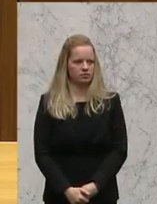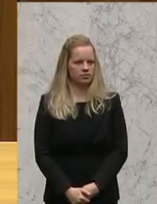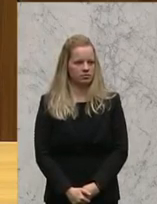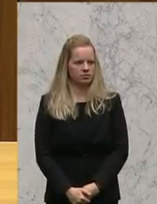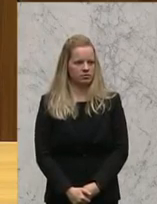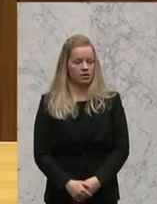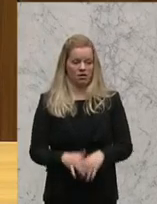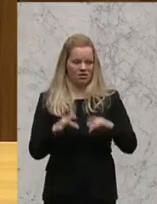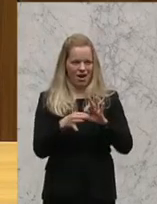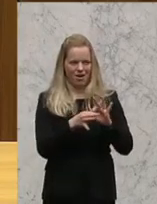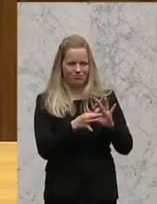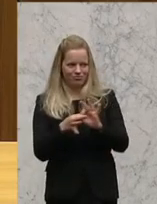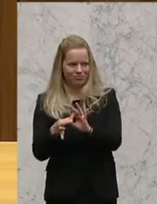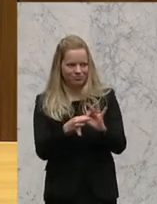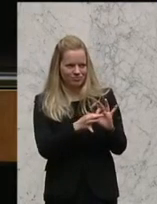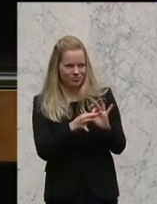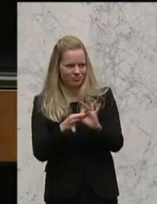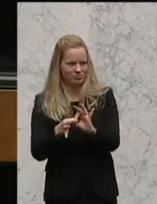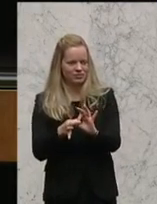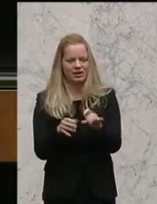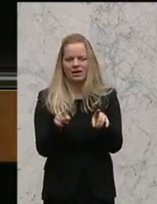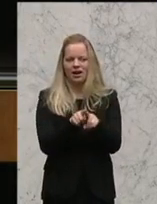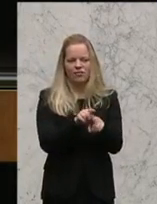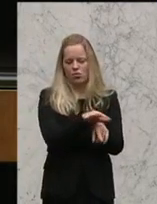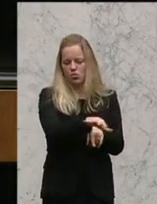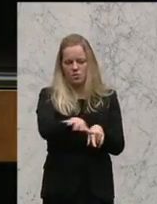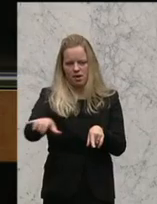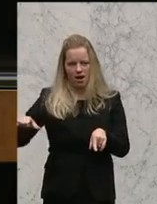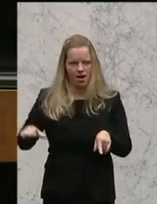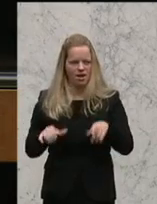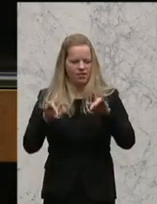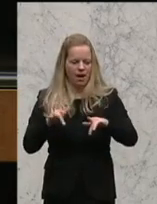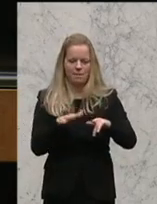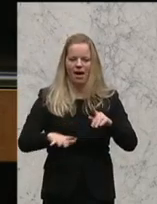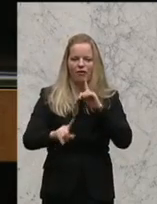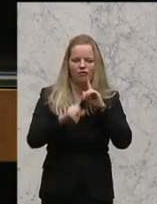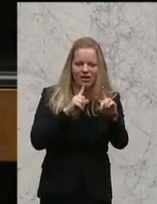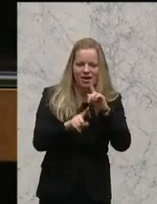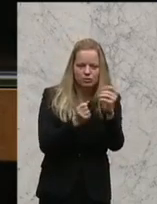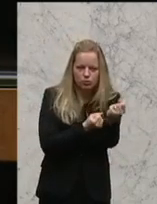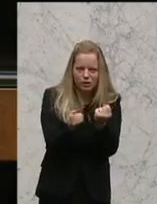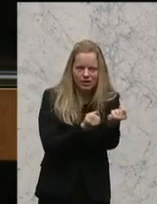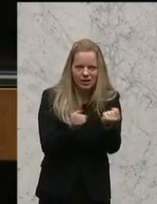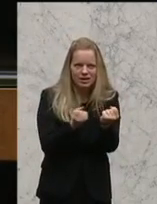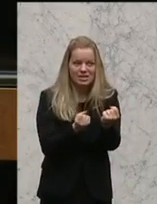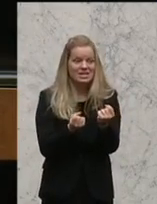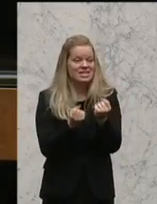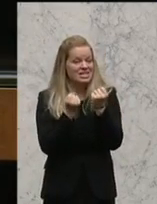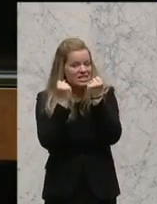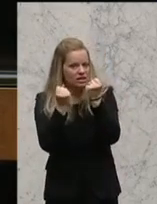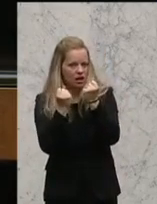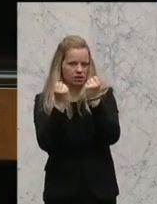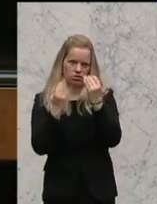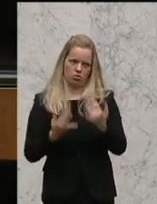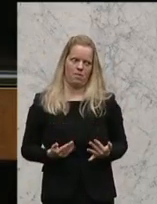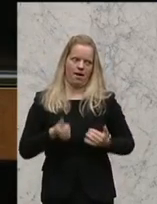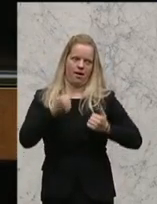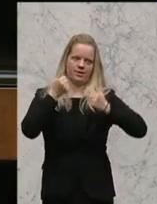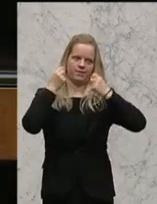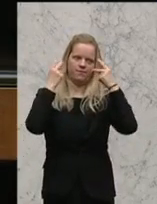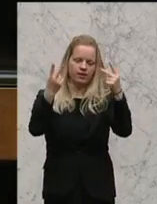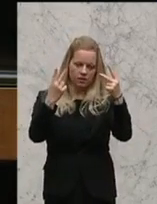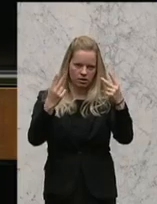steht natürlich, so wie überall im Bereich der Verkehrspolitik, die Sicherheit im Vordergrund.